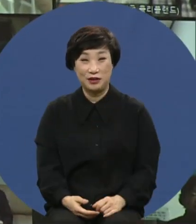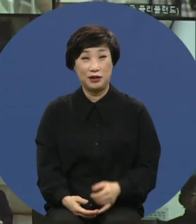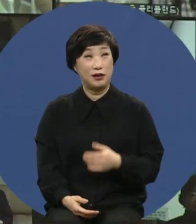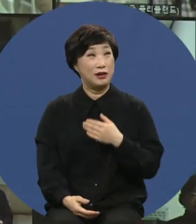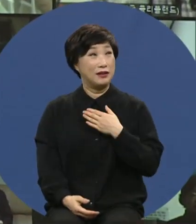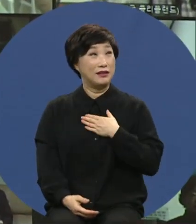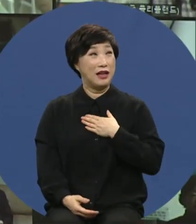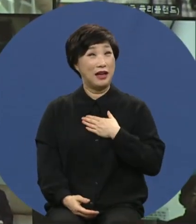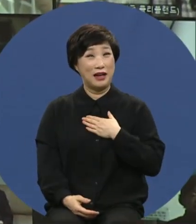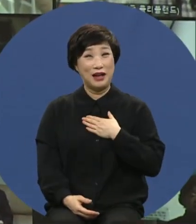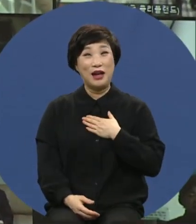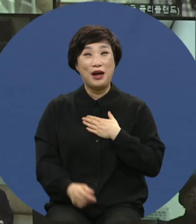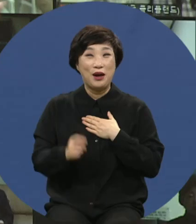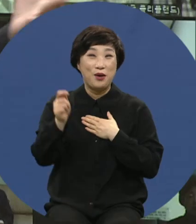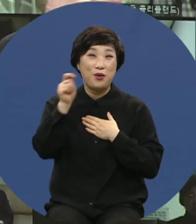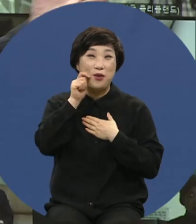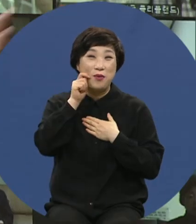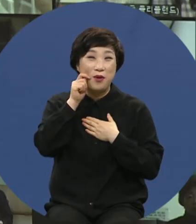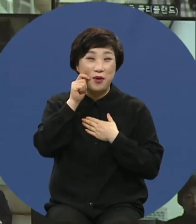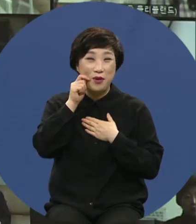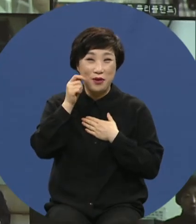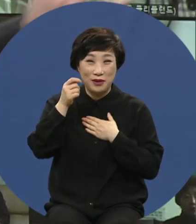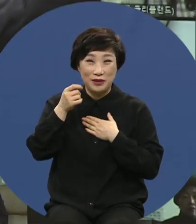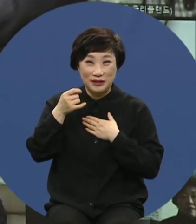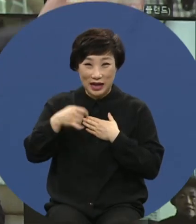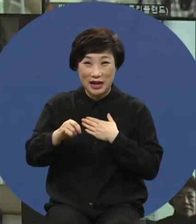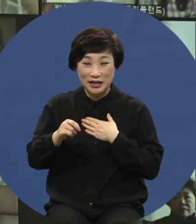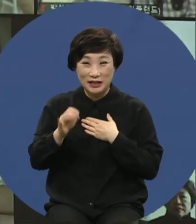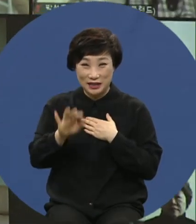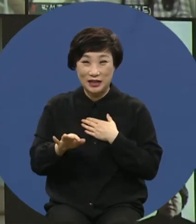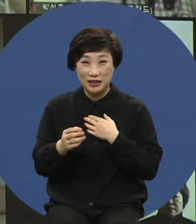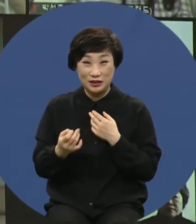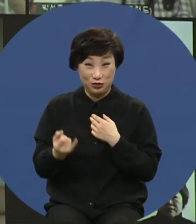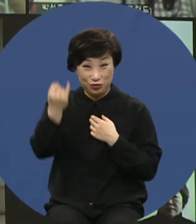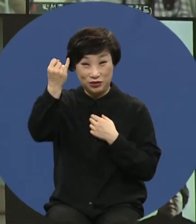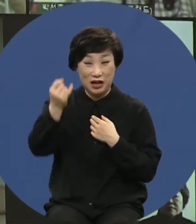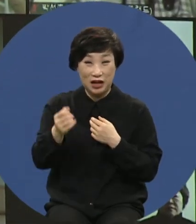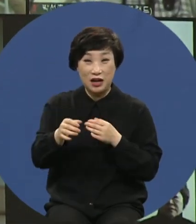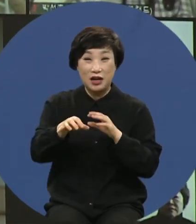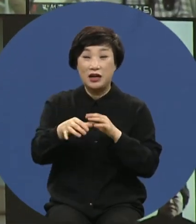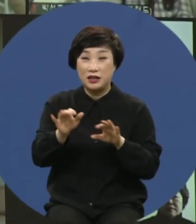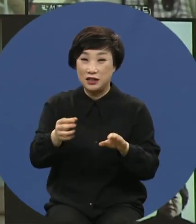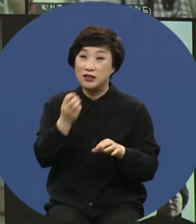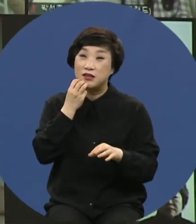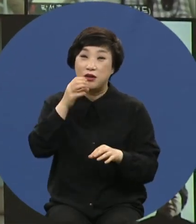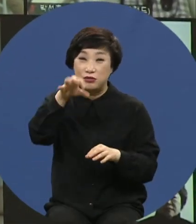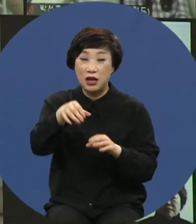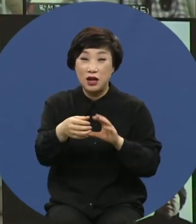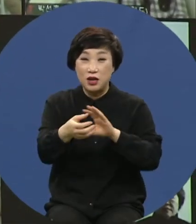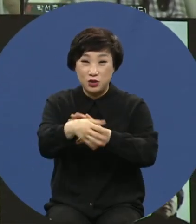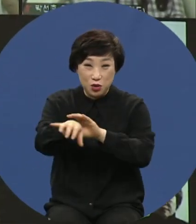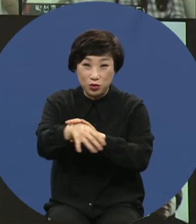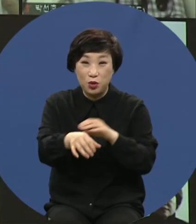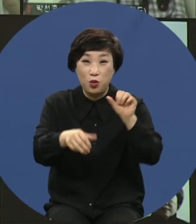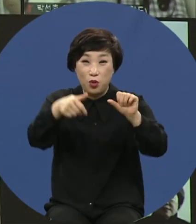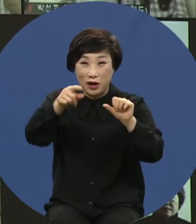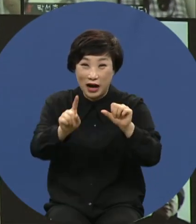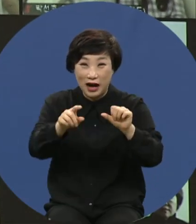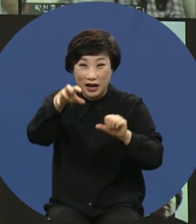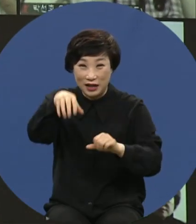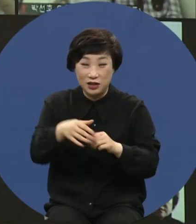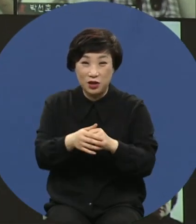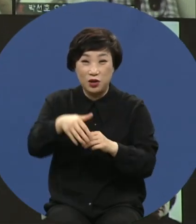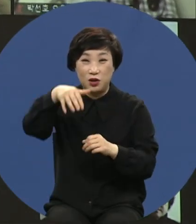저희 고모님 딸 내사촌 누님이 종로 5가에서 무엇을 했느냐? 총포상을 했습니다.